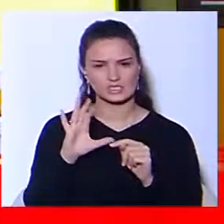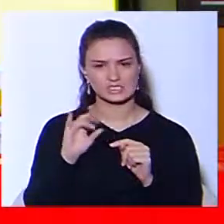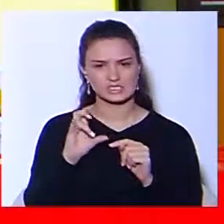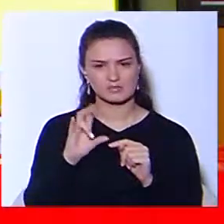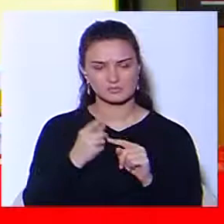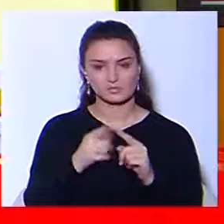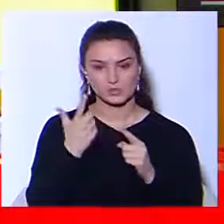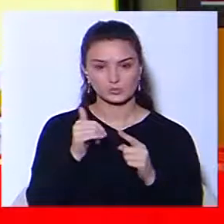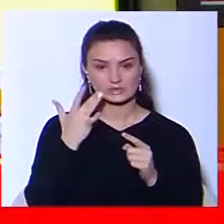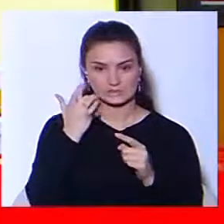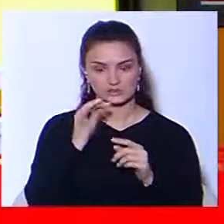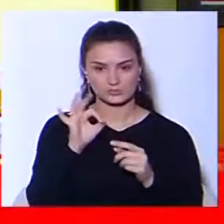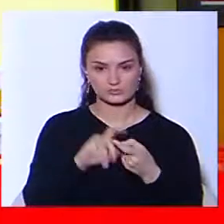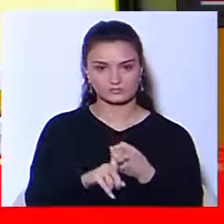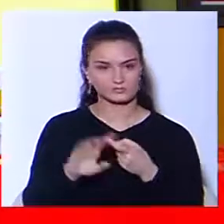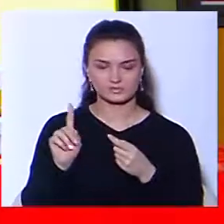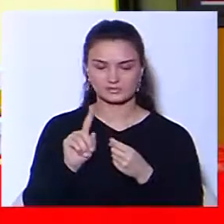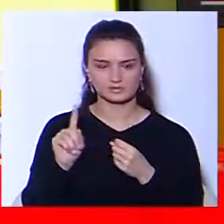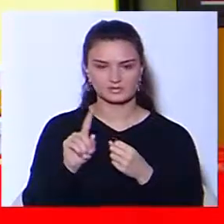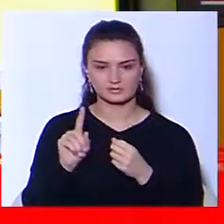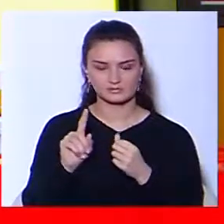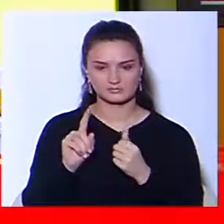მარტო თხილს უკავშირდება აფლატოქსინი? Არა.